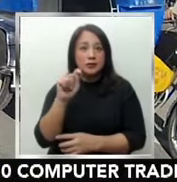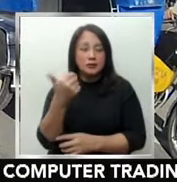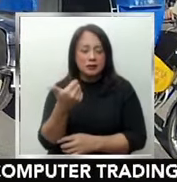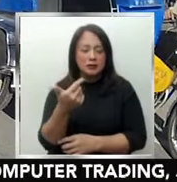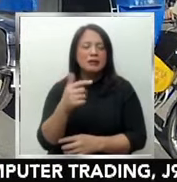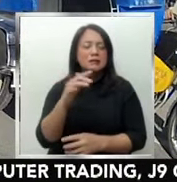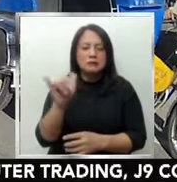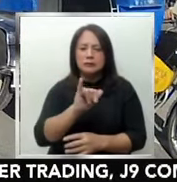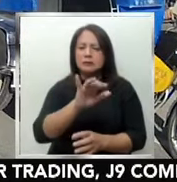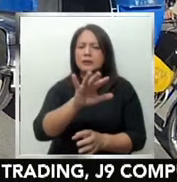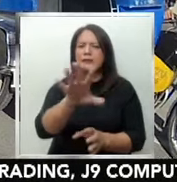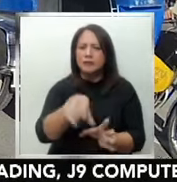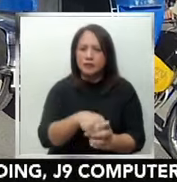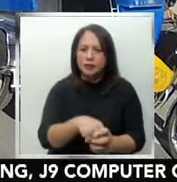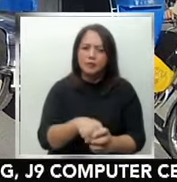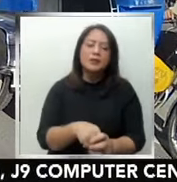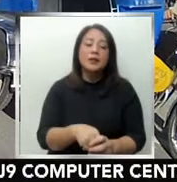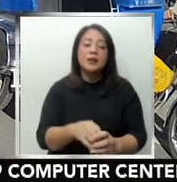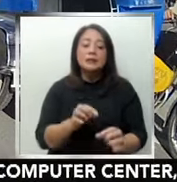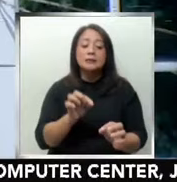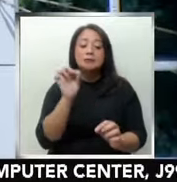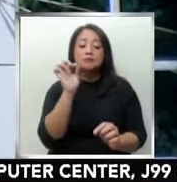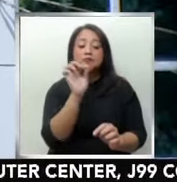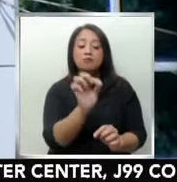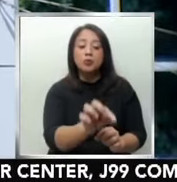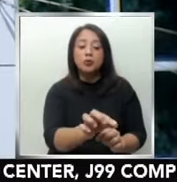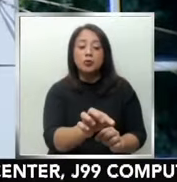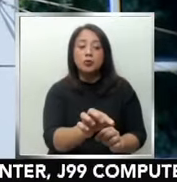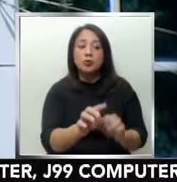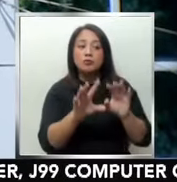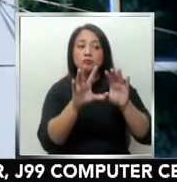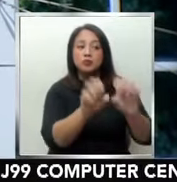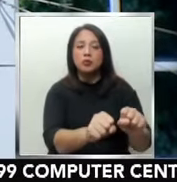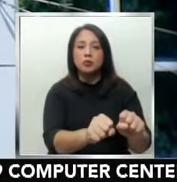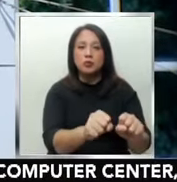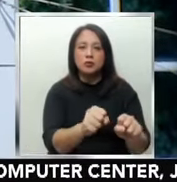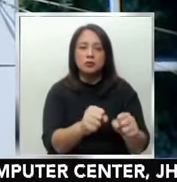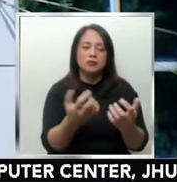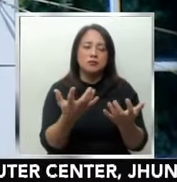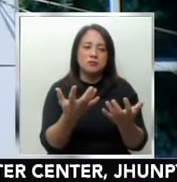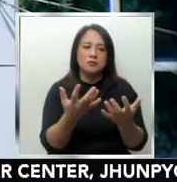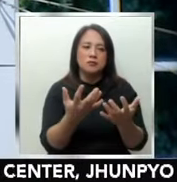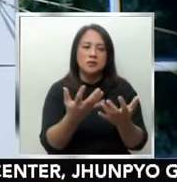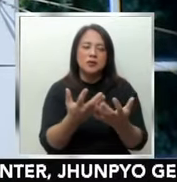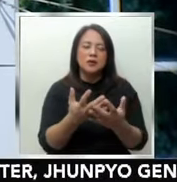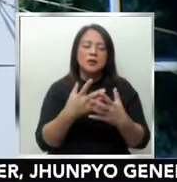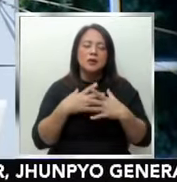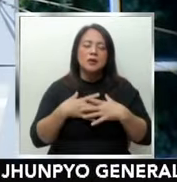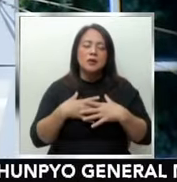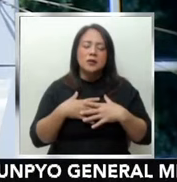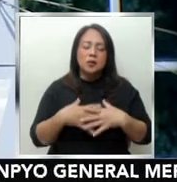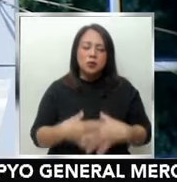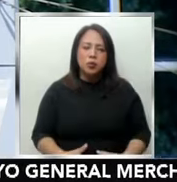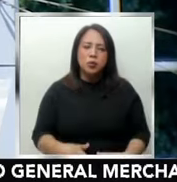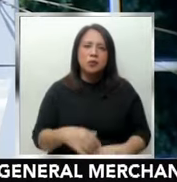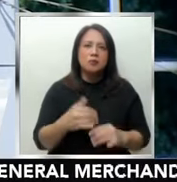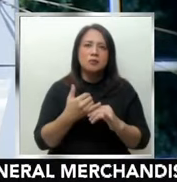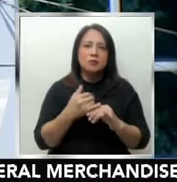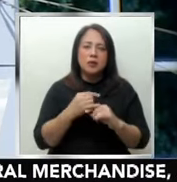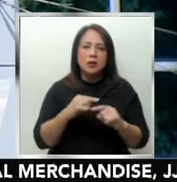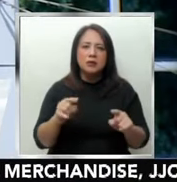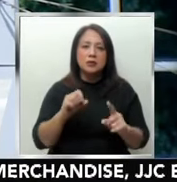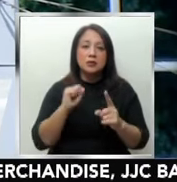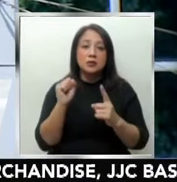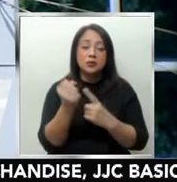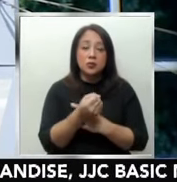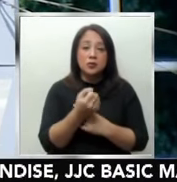din sa tanim droga at hulidap para p nabunutan ng malaking tinik pero syempre sir sa sitwasyon namin yung